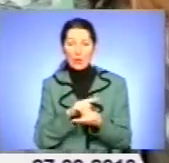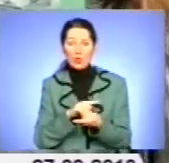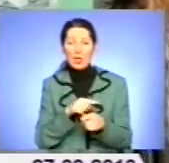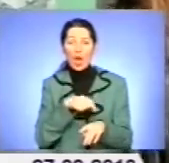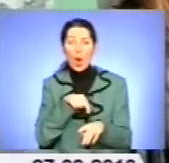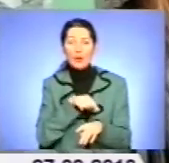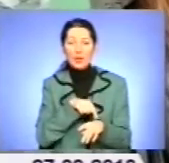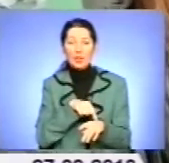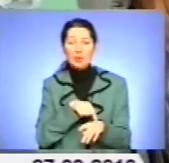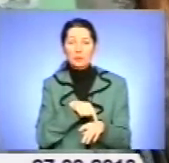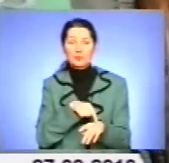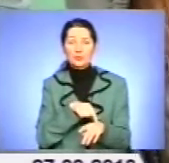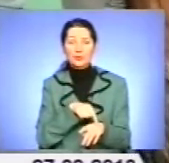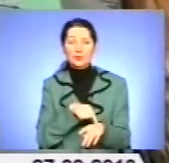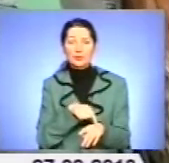що...